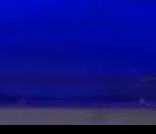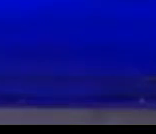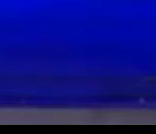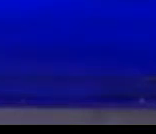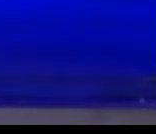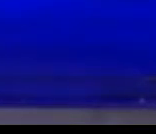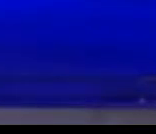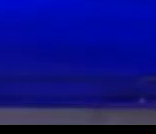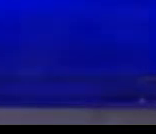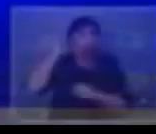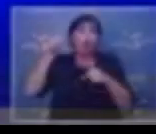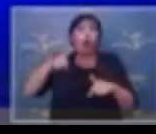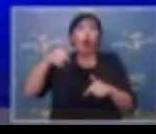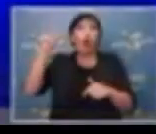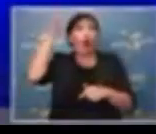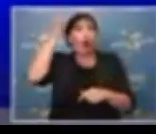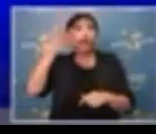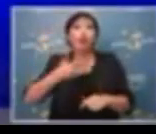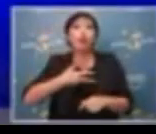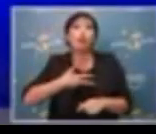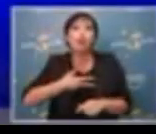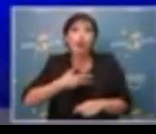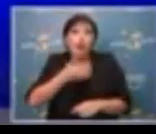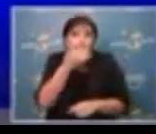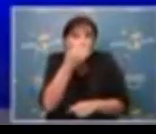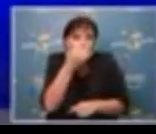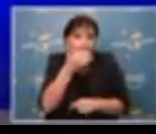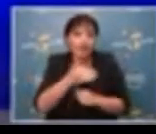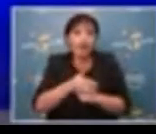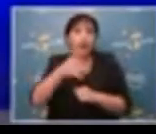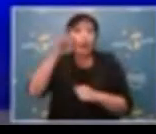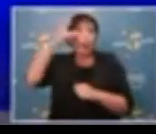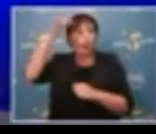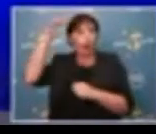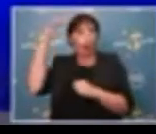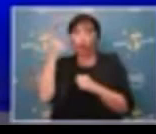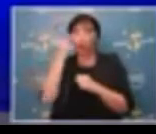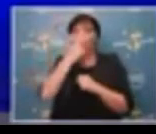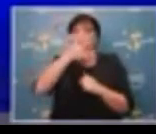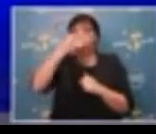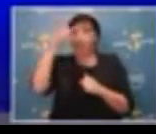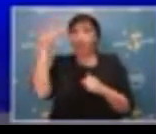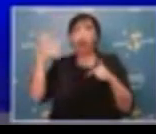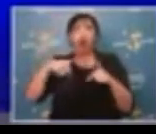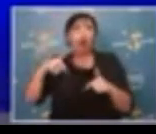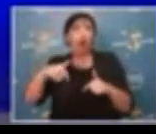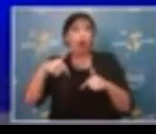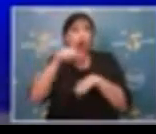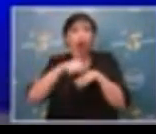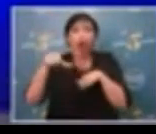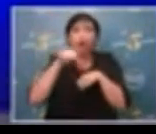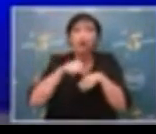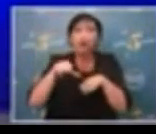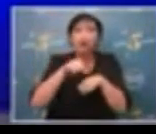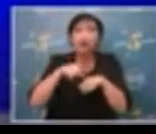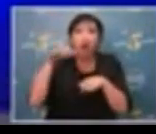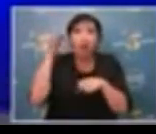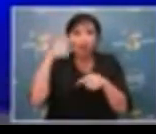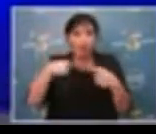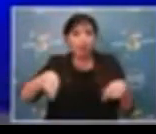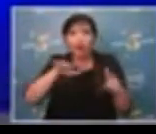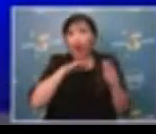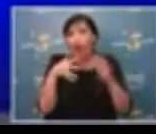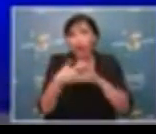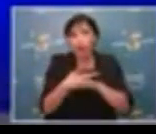lui era pelato, adesso c'ha i capelli, era biondo con gli occhi azzurri, adesso c'è la castani. Siamo cambiati, non